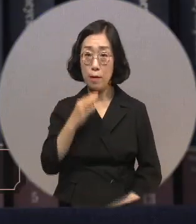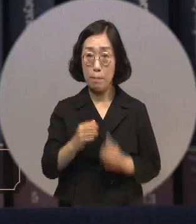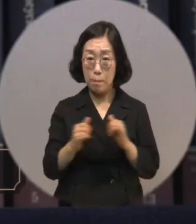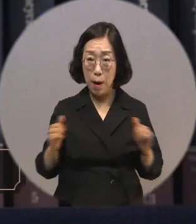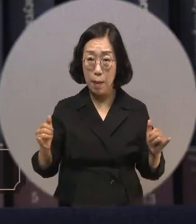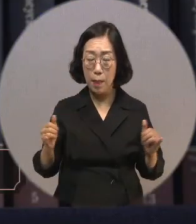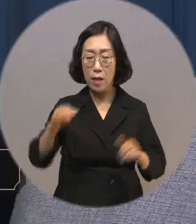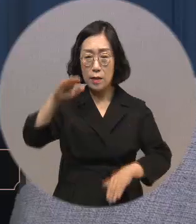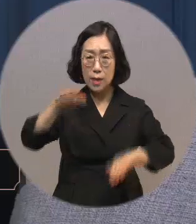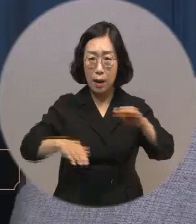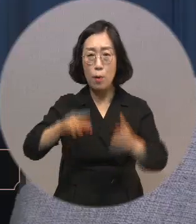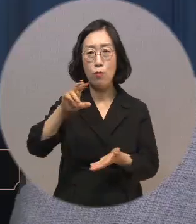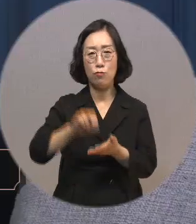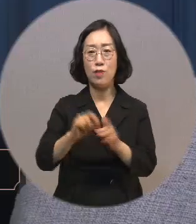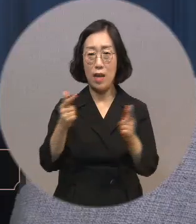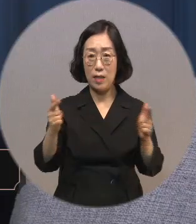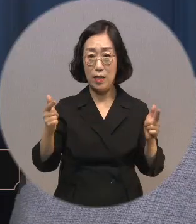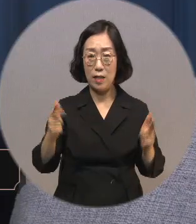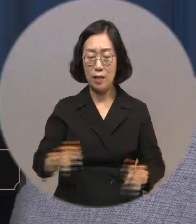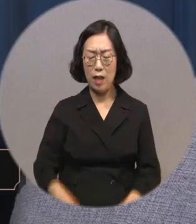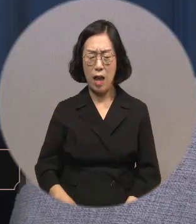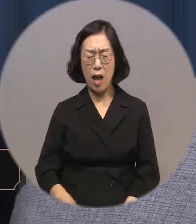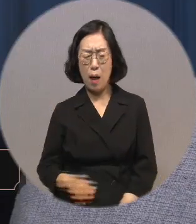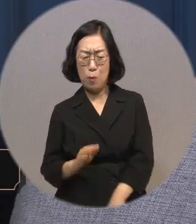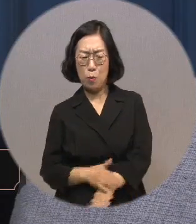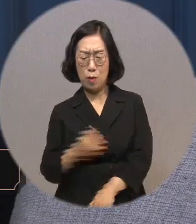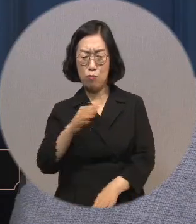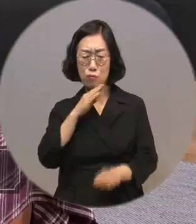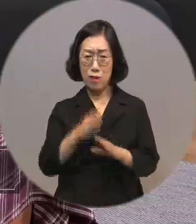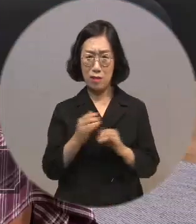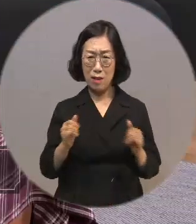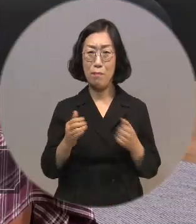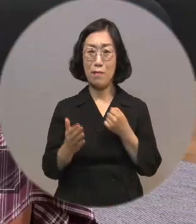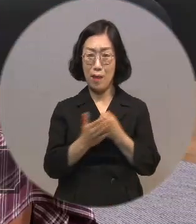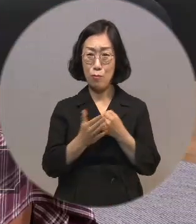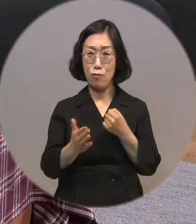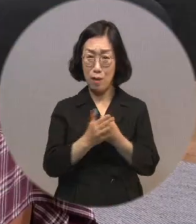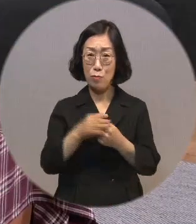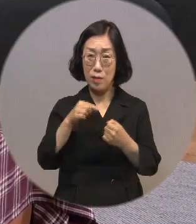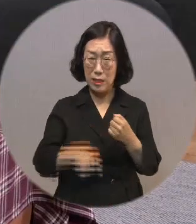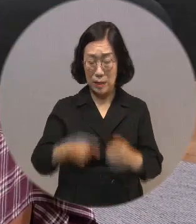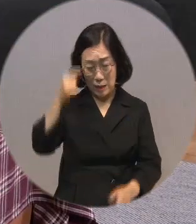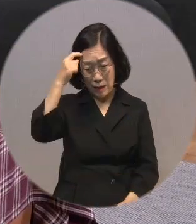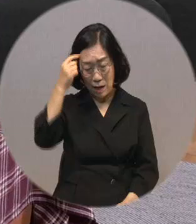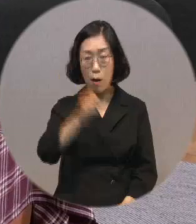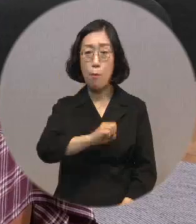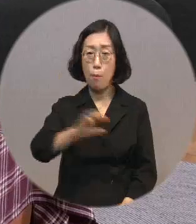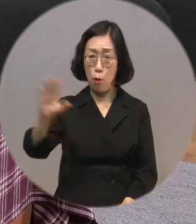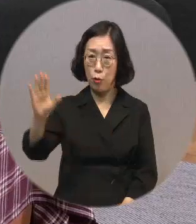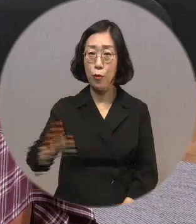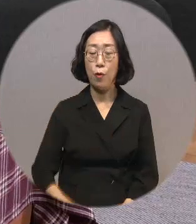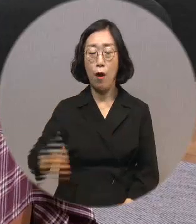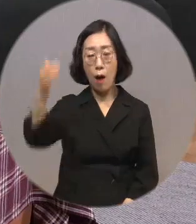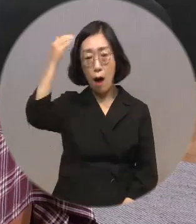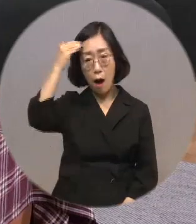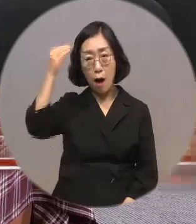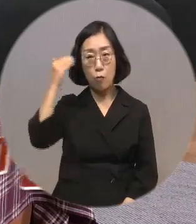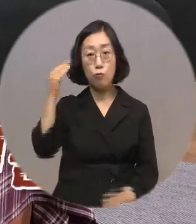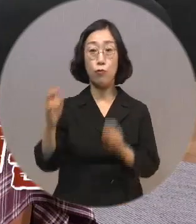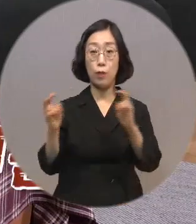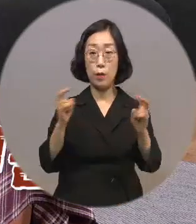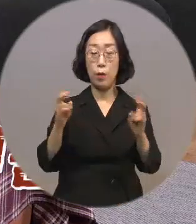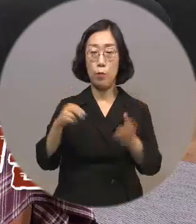차별받는다고 생각하지 않아요. 그런 자격지심에서 탈북민들이 깨어나야 된다고 생각을 하고, 그리고 한국 기업에서는